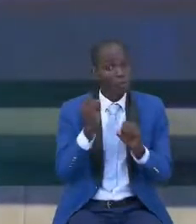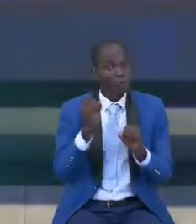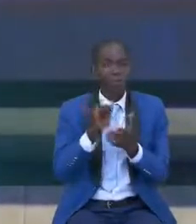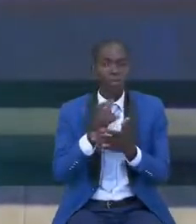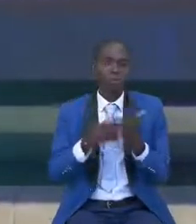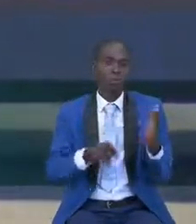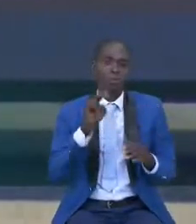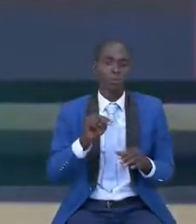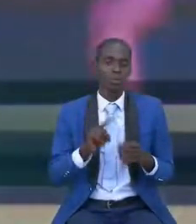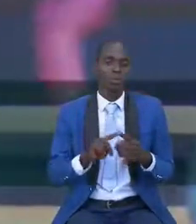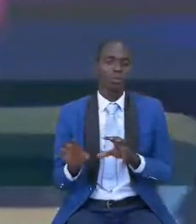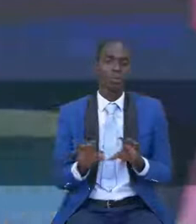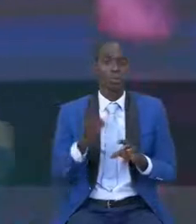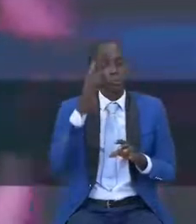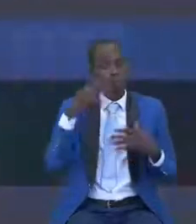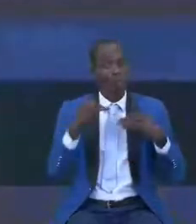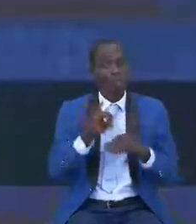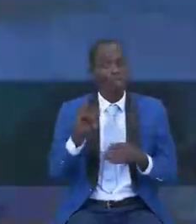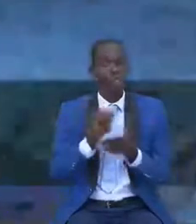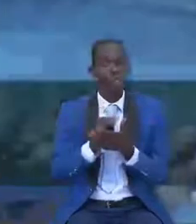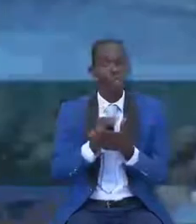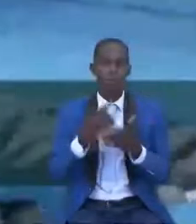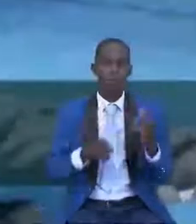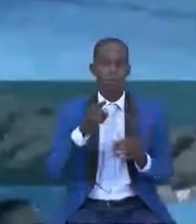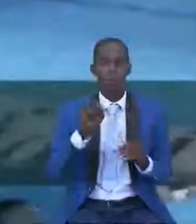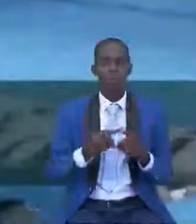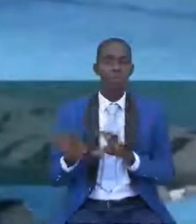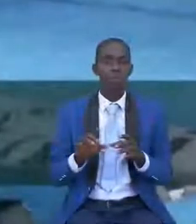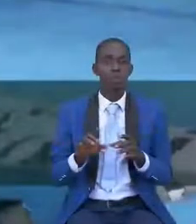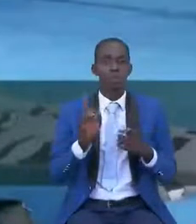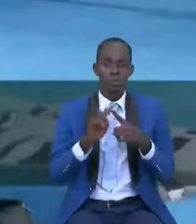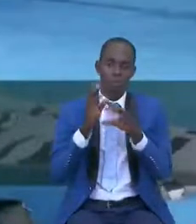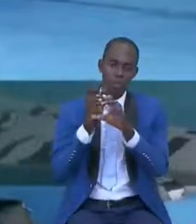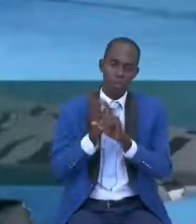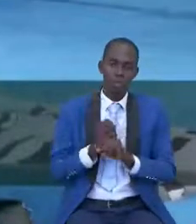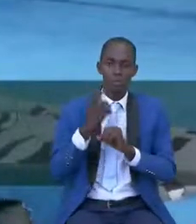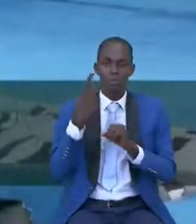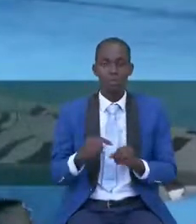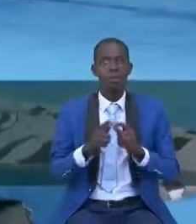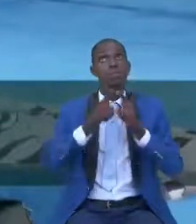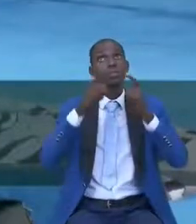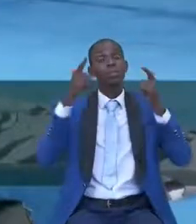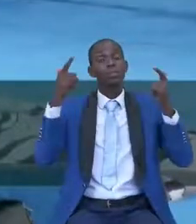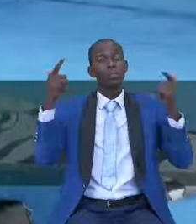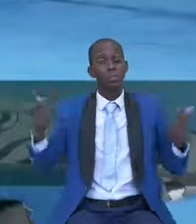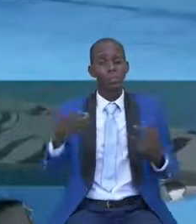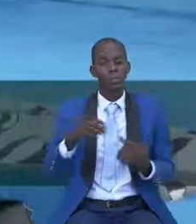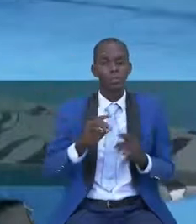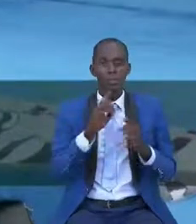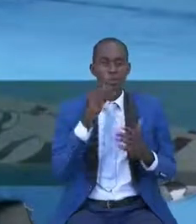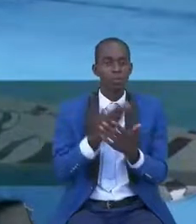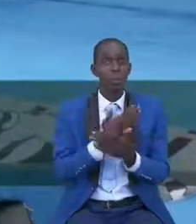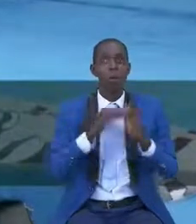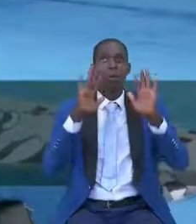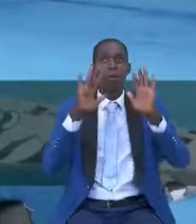qu'il te faut faire ce soir, pour le salut, c'est ce qu'il te faut faire pour la guérison, c'est ce que tu dois faire pour